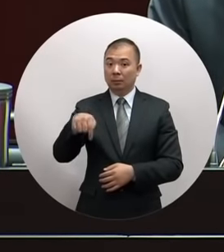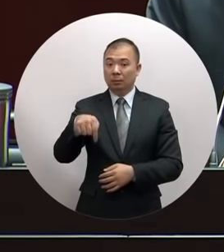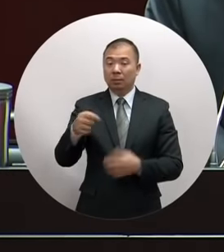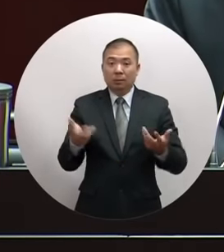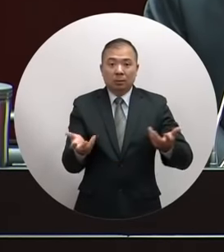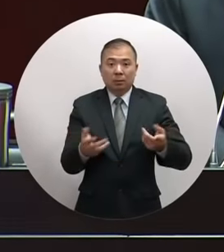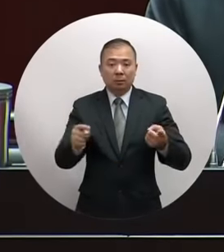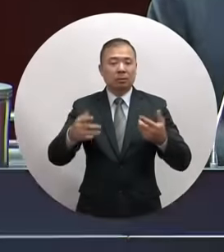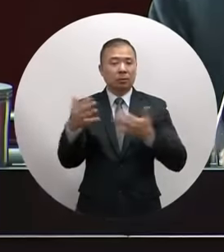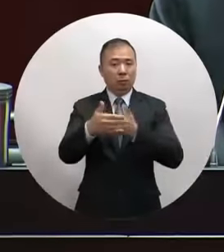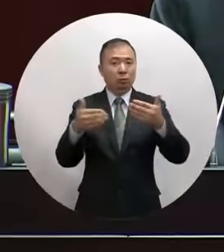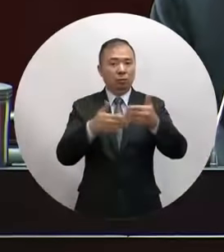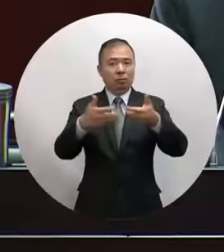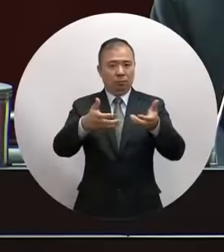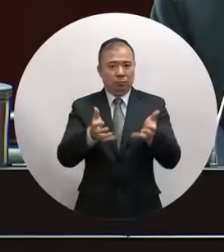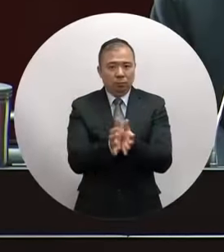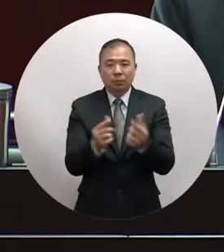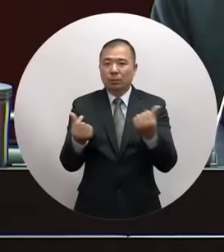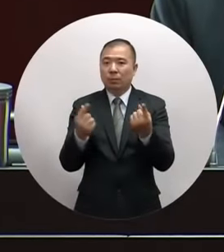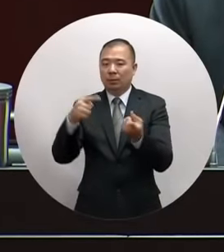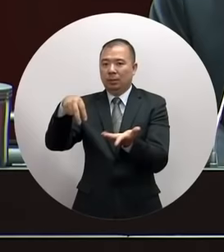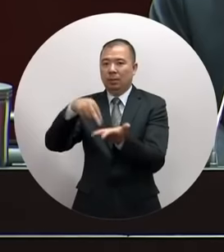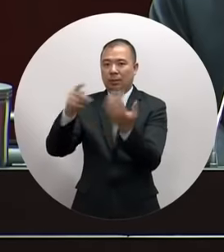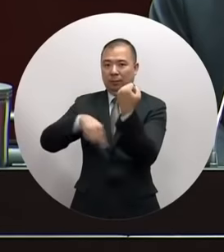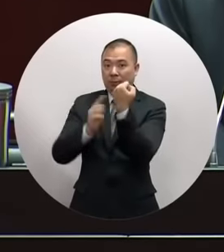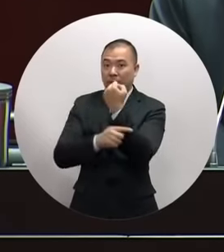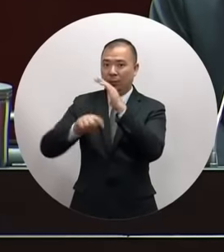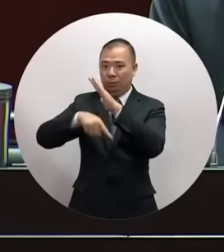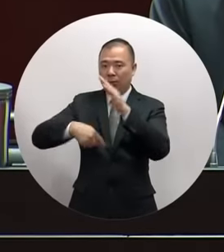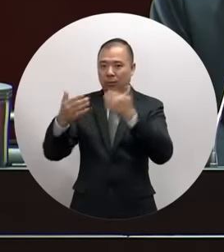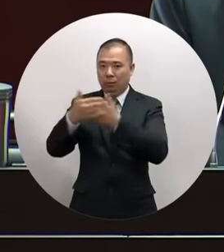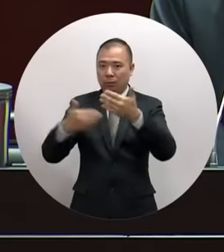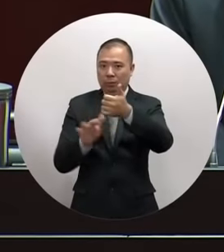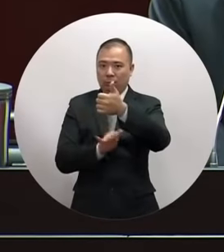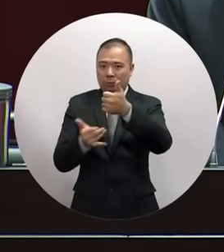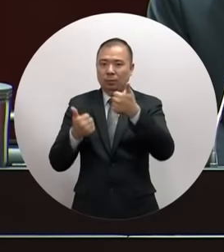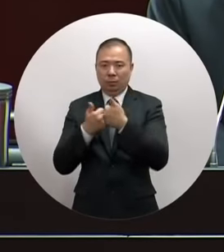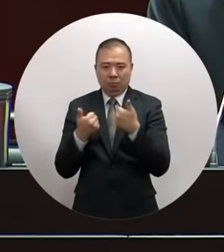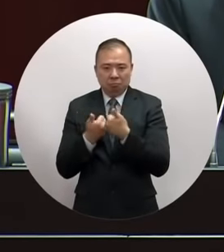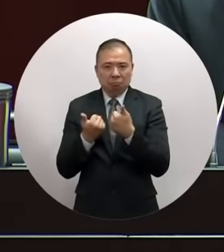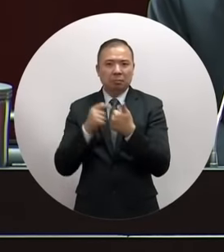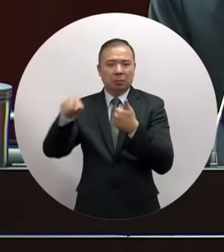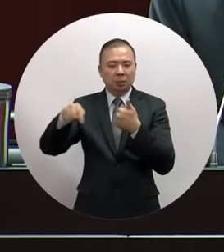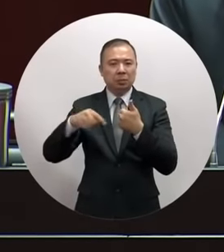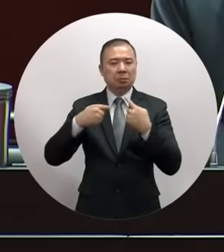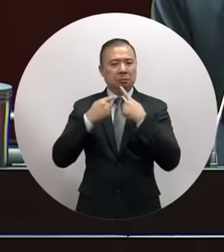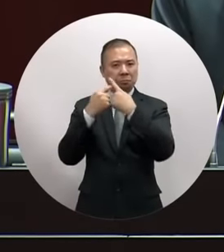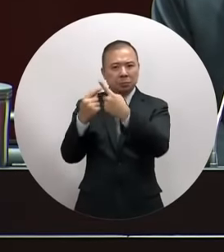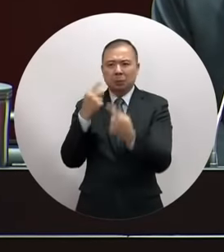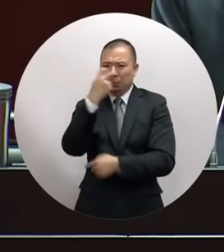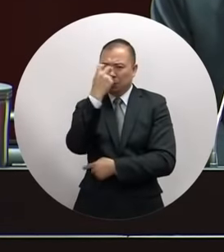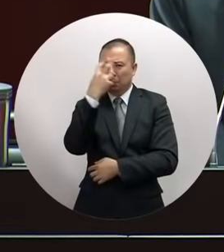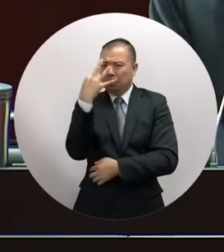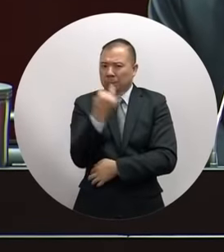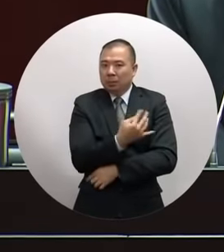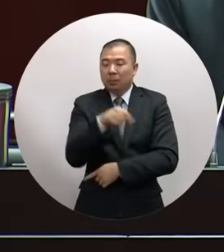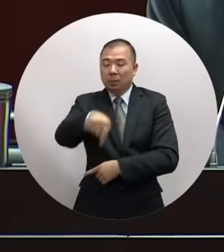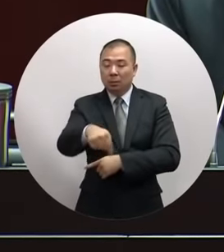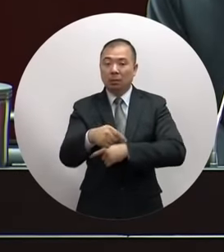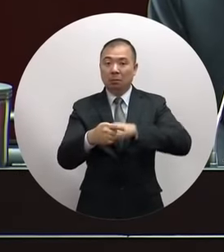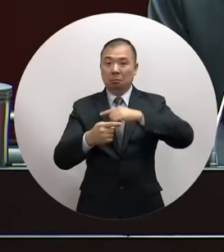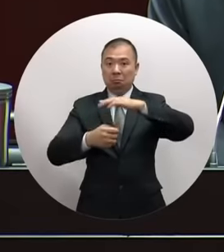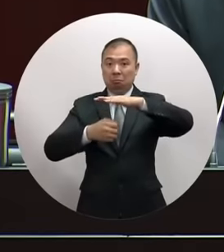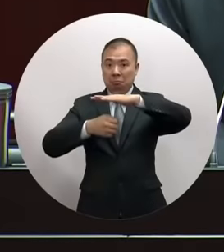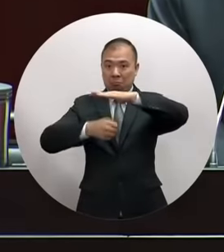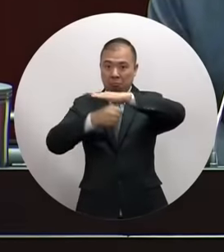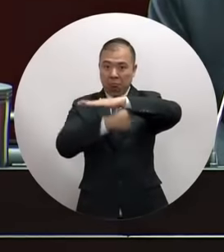部包括立法院交通委员会数次的考察哈，那纯粹就这个高架化的工程